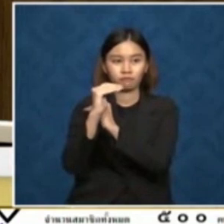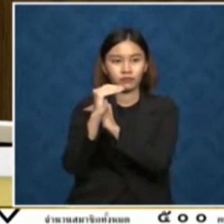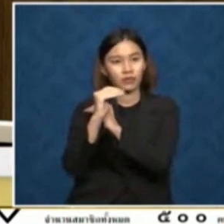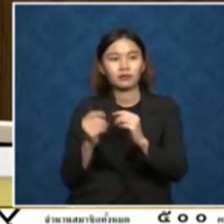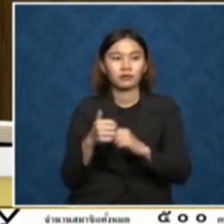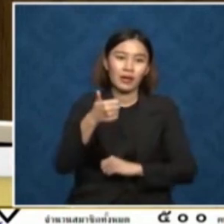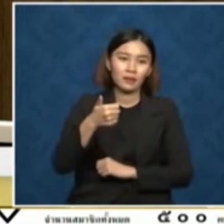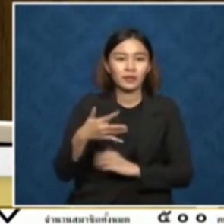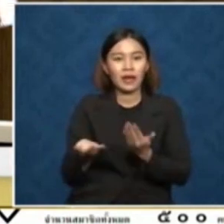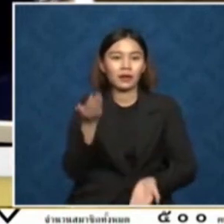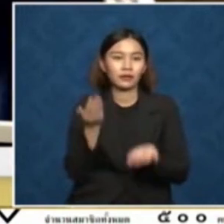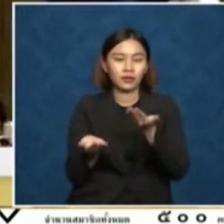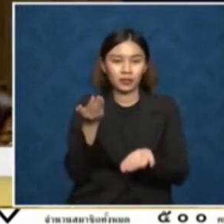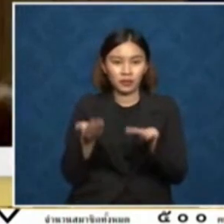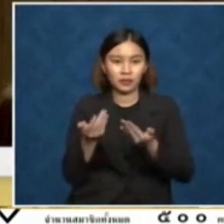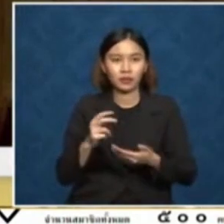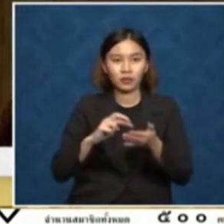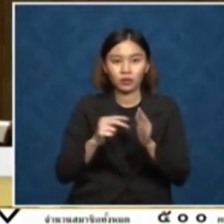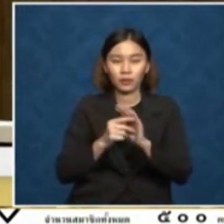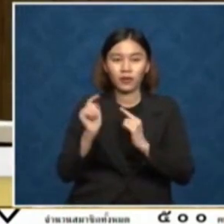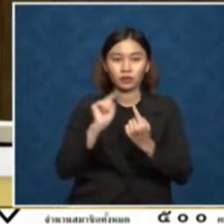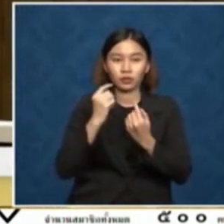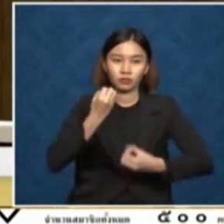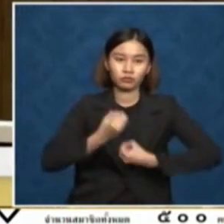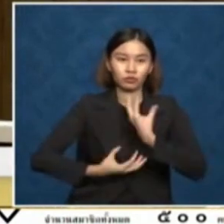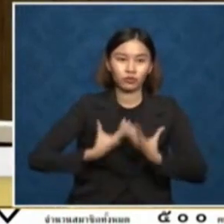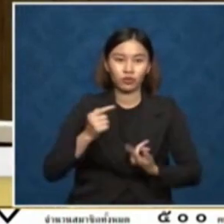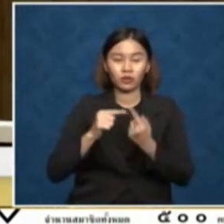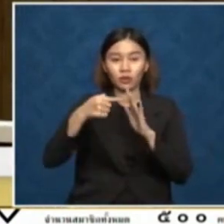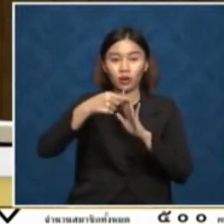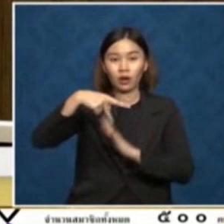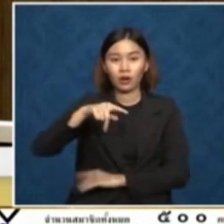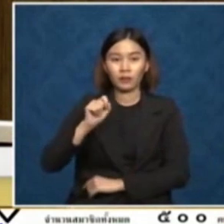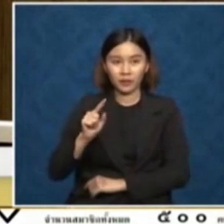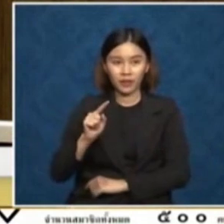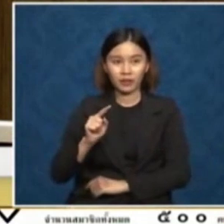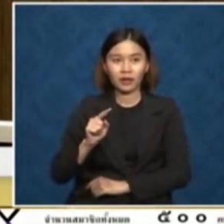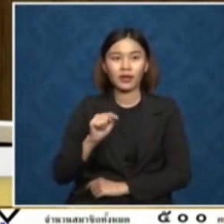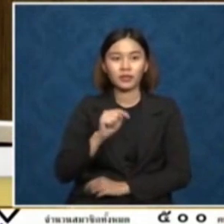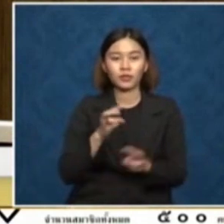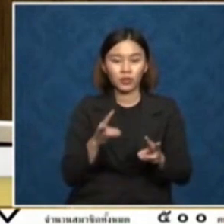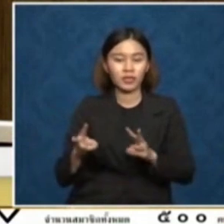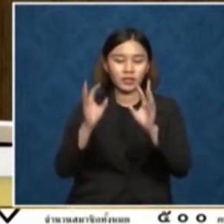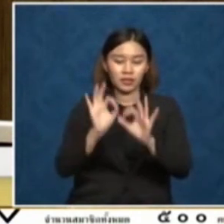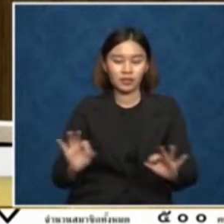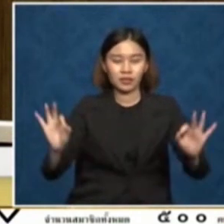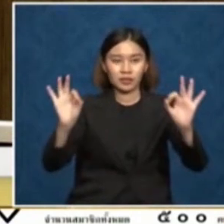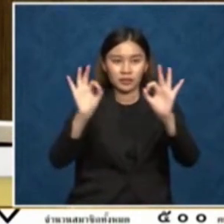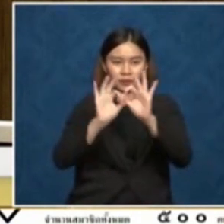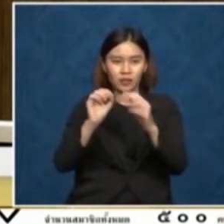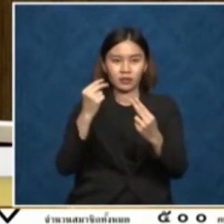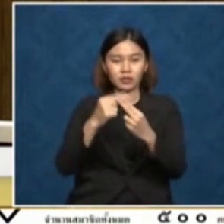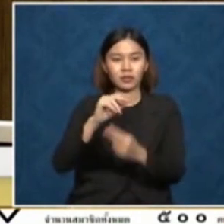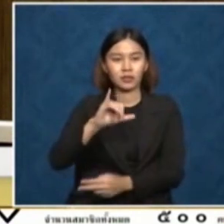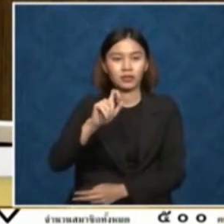หรือไม่ก็ได้หมายรวมถึงการแสดงออกทางเพศและนี่คือหนึ่งหลักการสำคัญของ